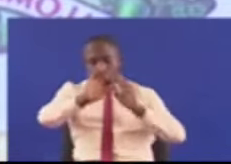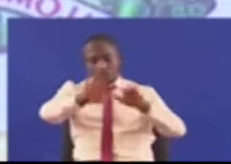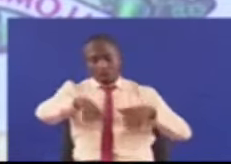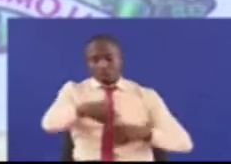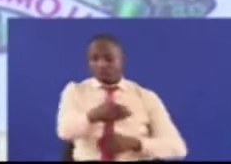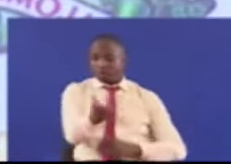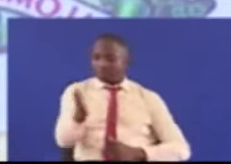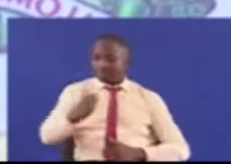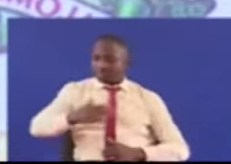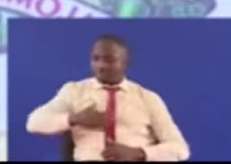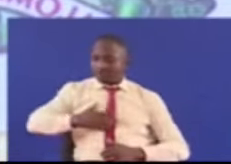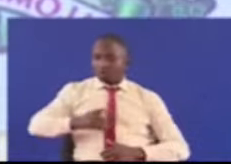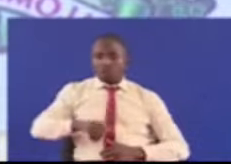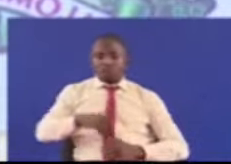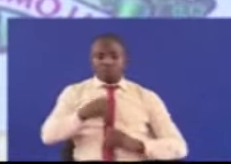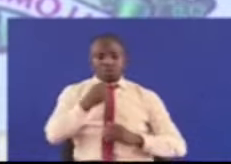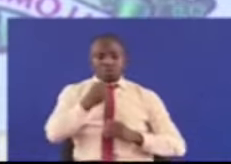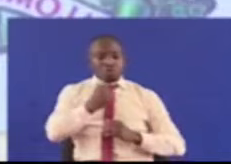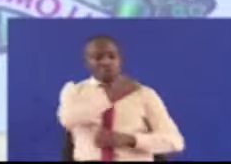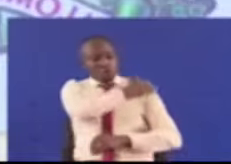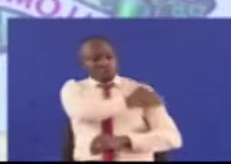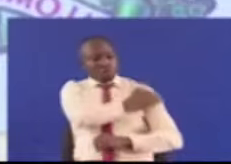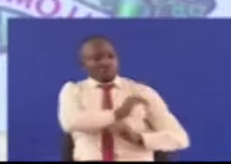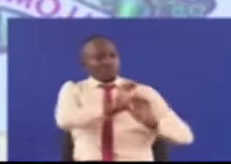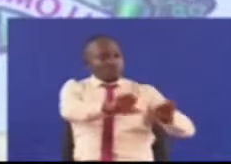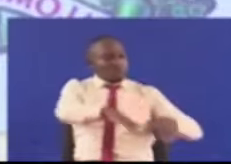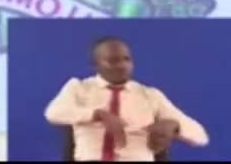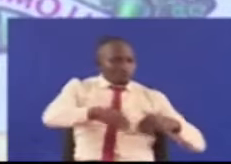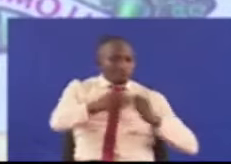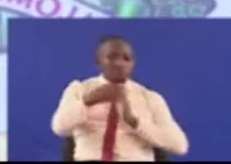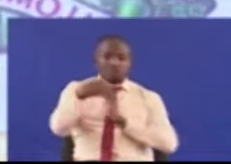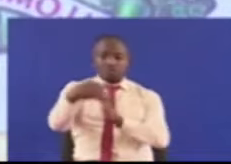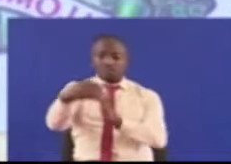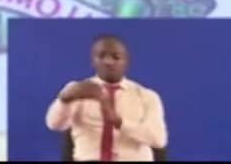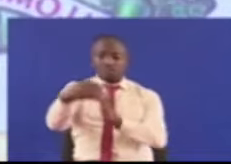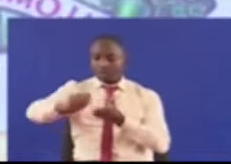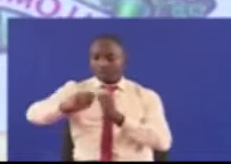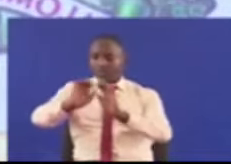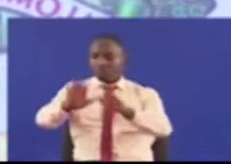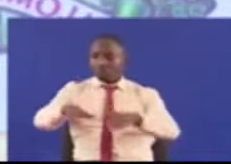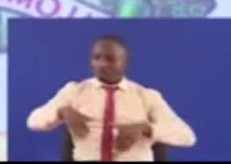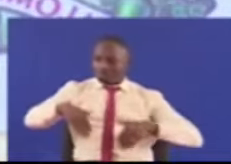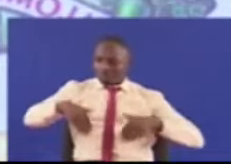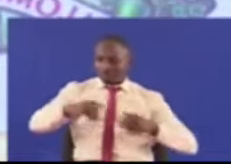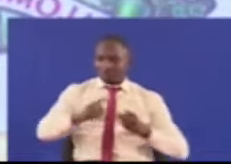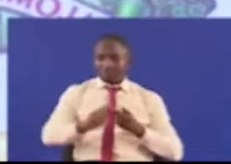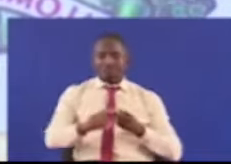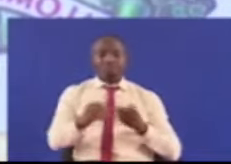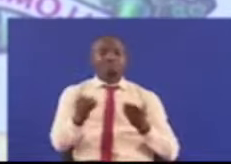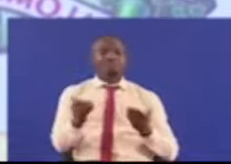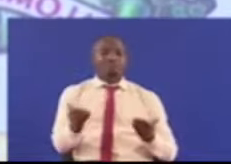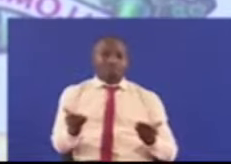wenzangu, watumishi wa bunge mkiongozwa na katibu wa bunge,